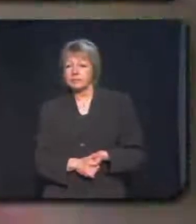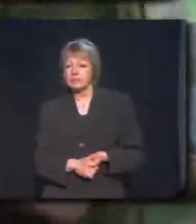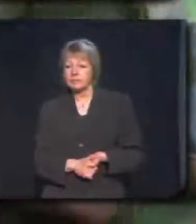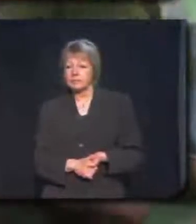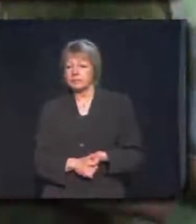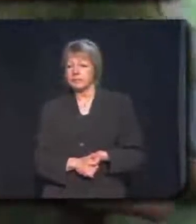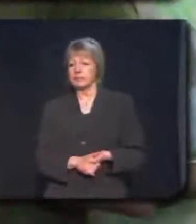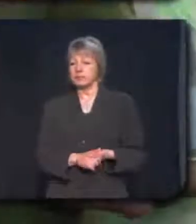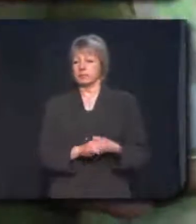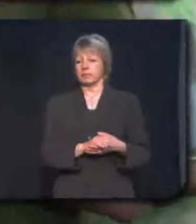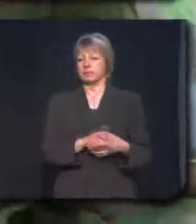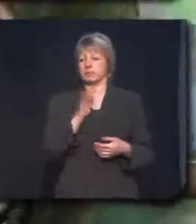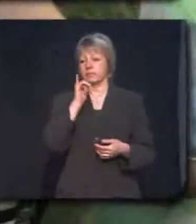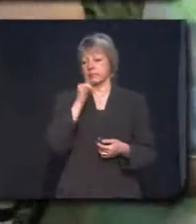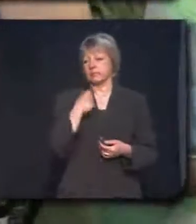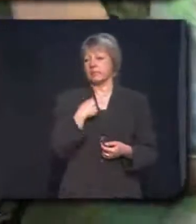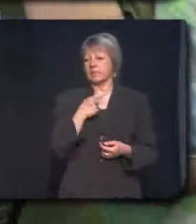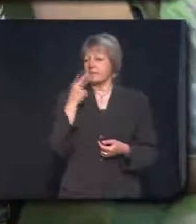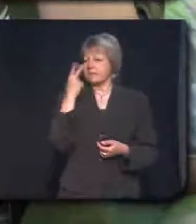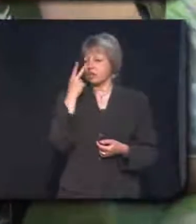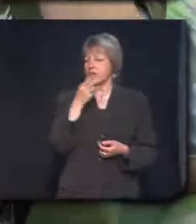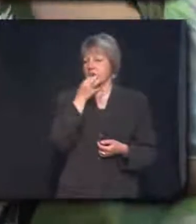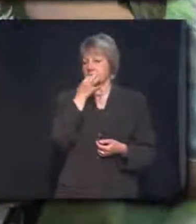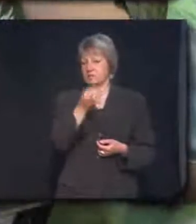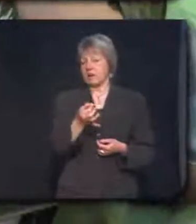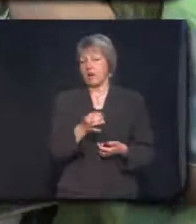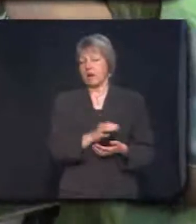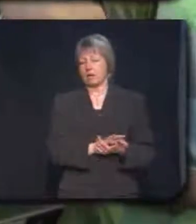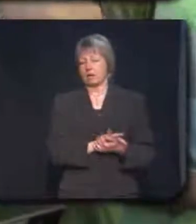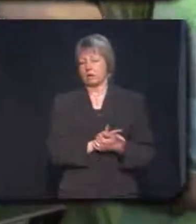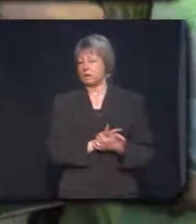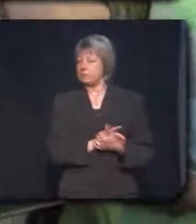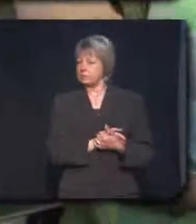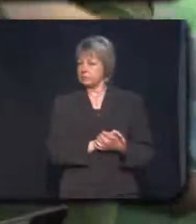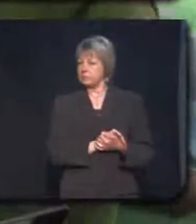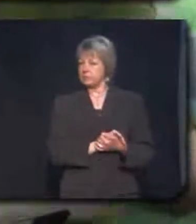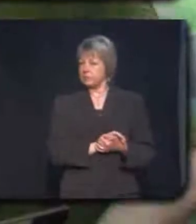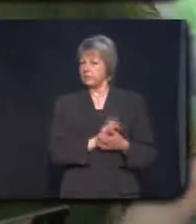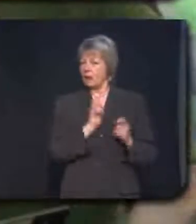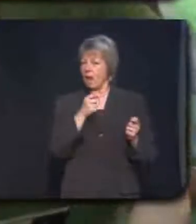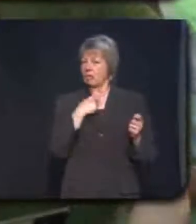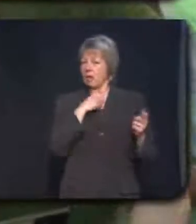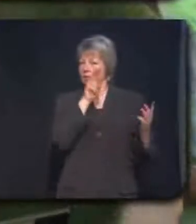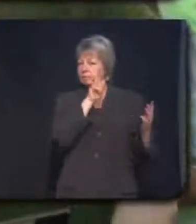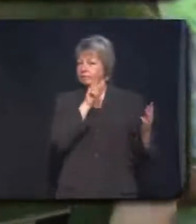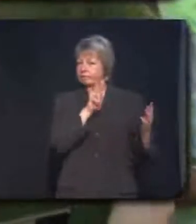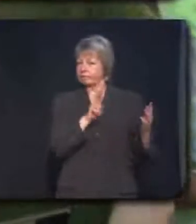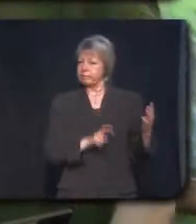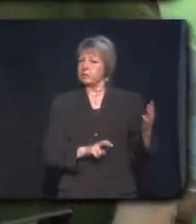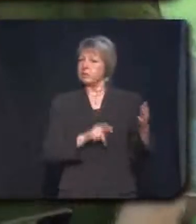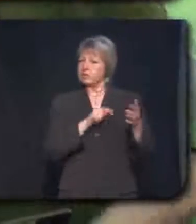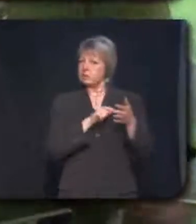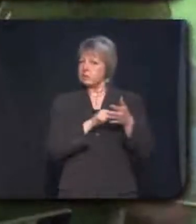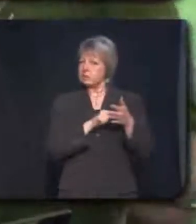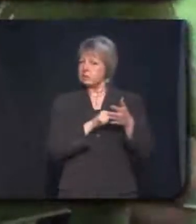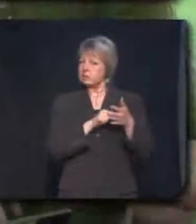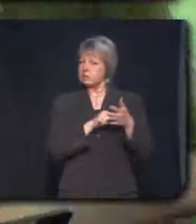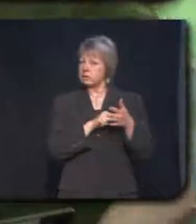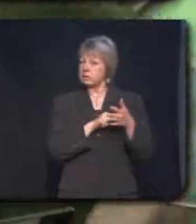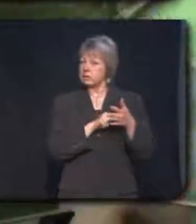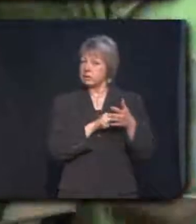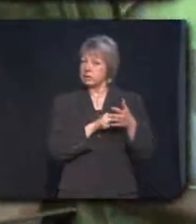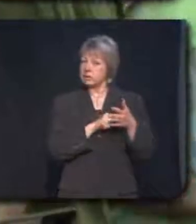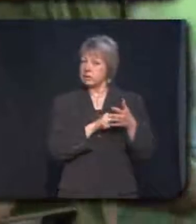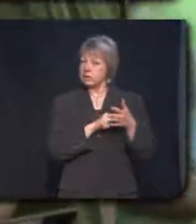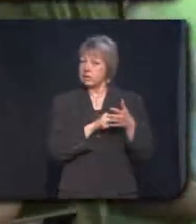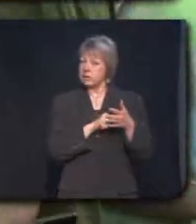ich habe eine Verständnisfrage weil ich habe mir jetzt hier diese Antrag durchgelesen tritt diese Antrag die entscheidungsordnung